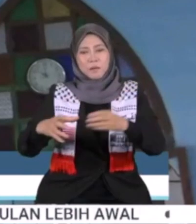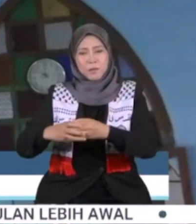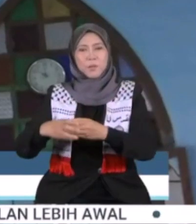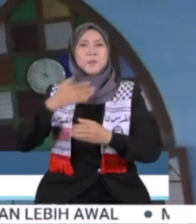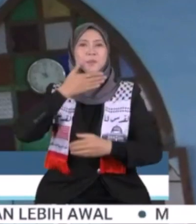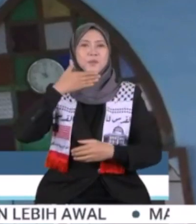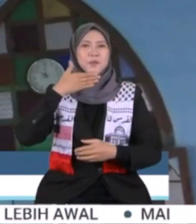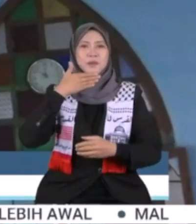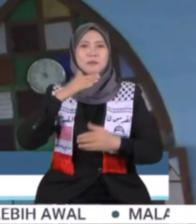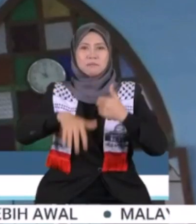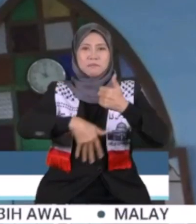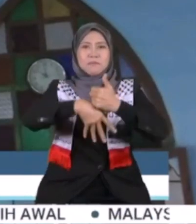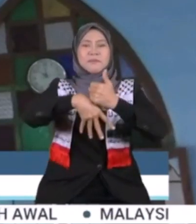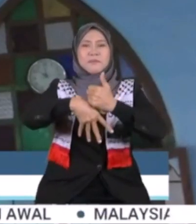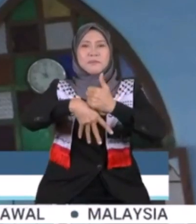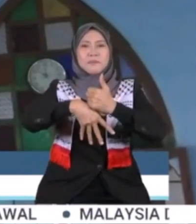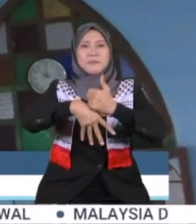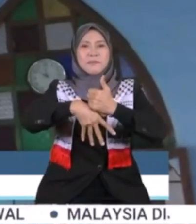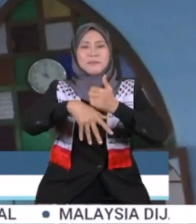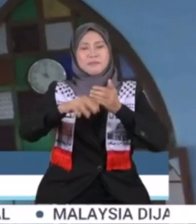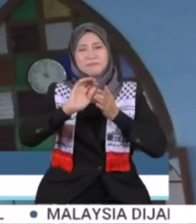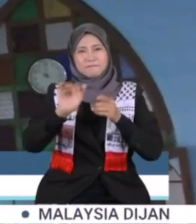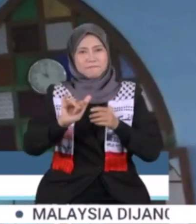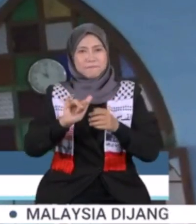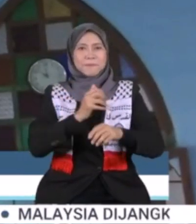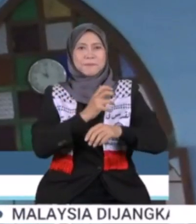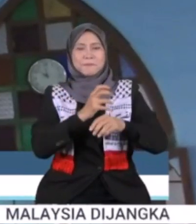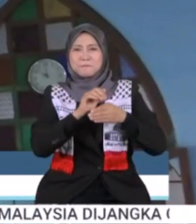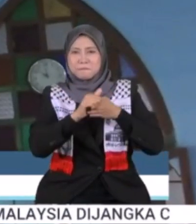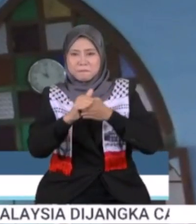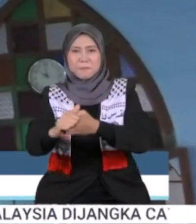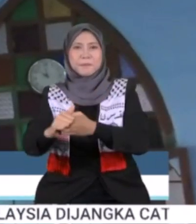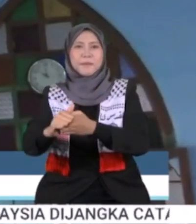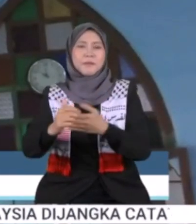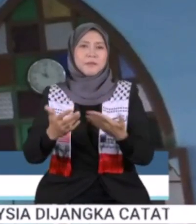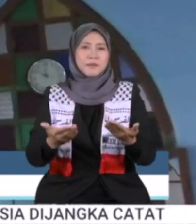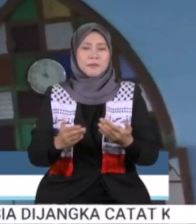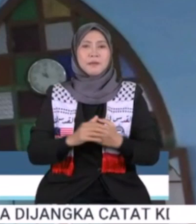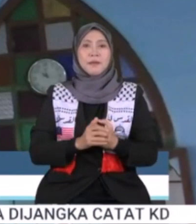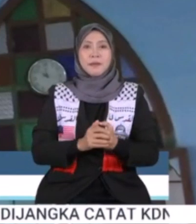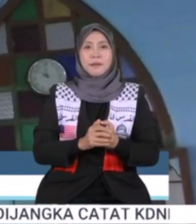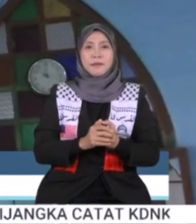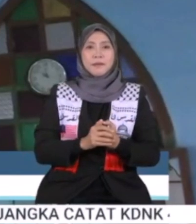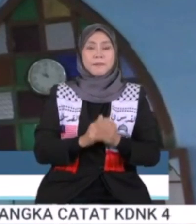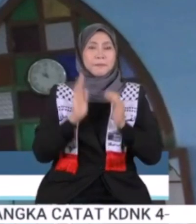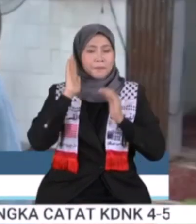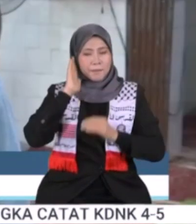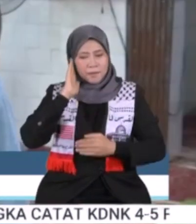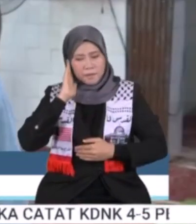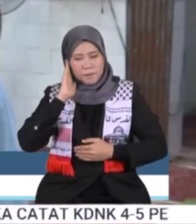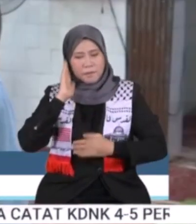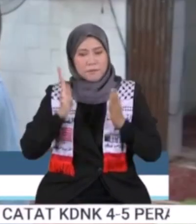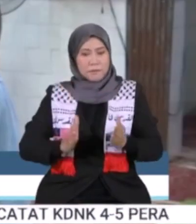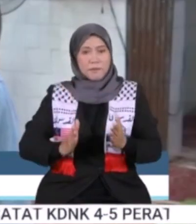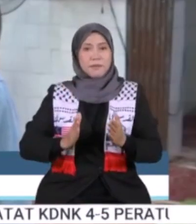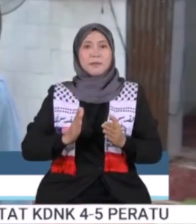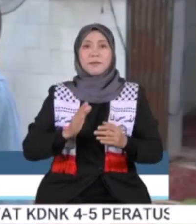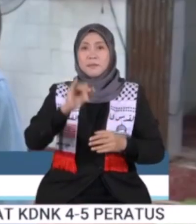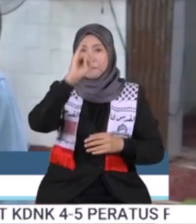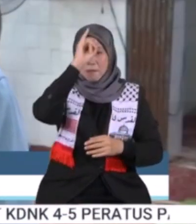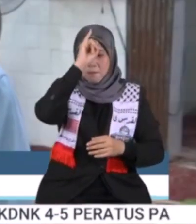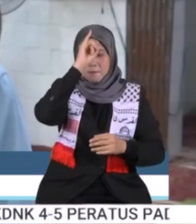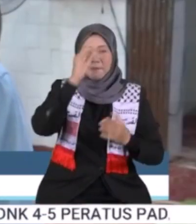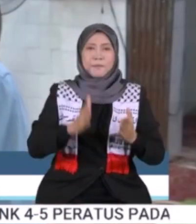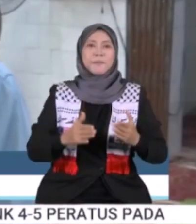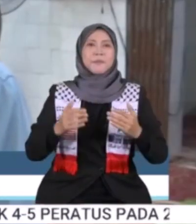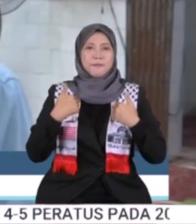juga supaya sebagai pelapis. Begitu juga dengan jawatan Bilal, Imam, kita dah ada di kalangan pelapis-pelapis